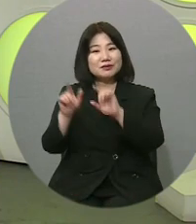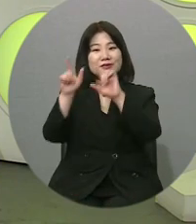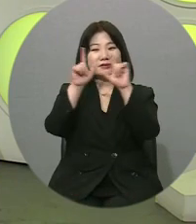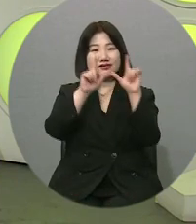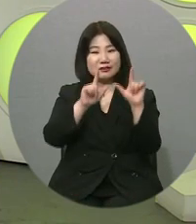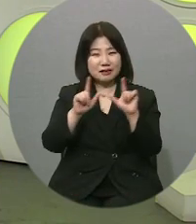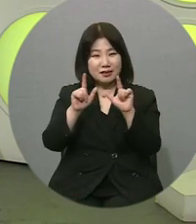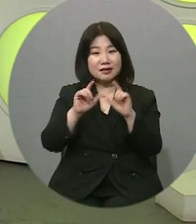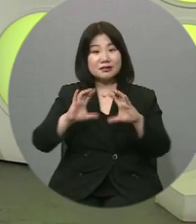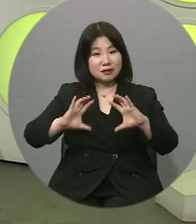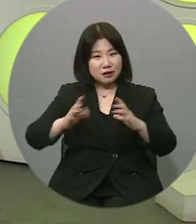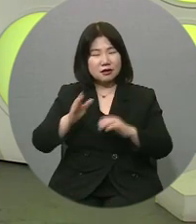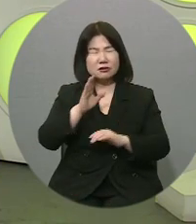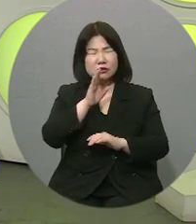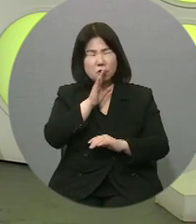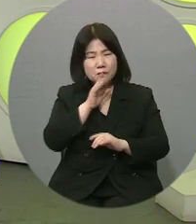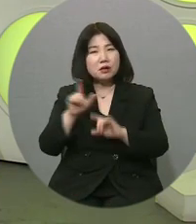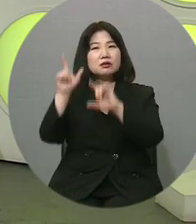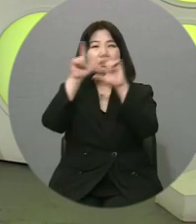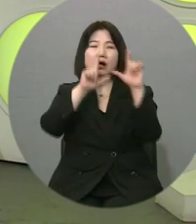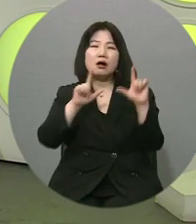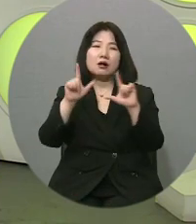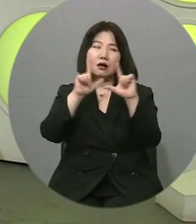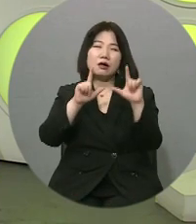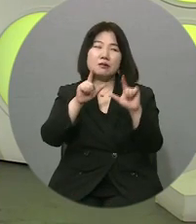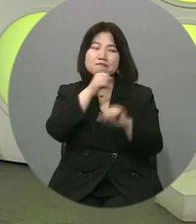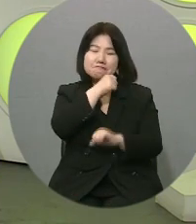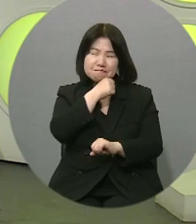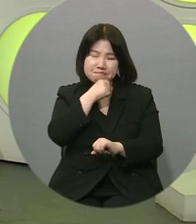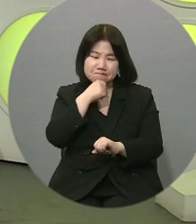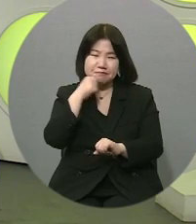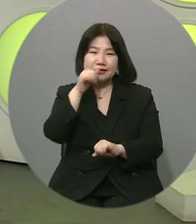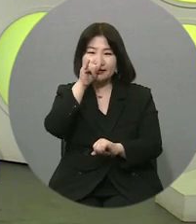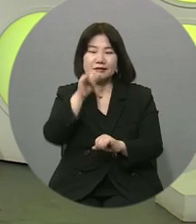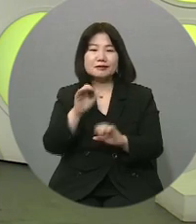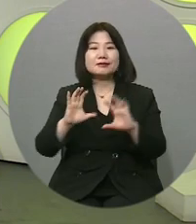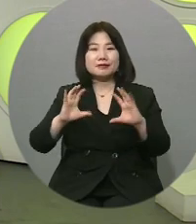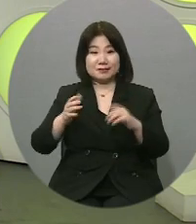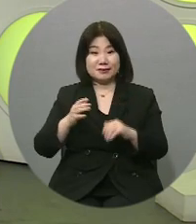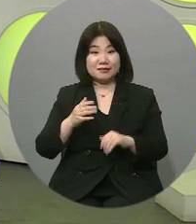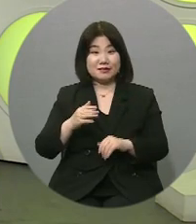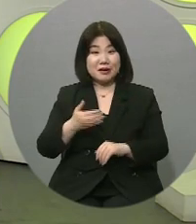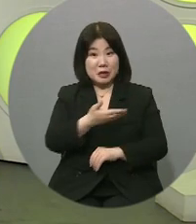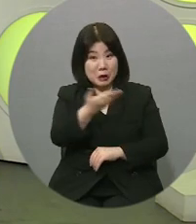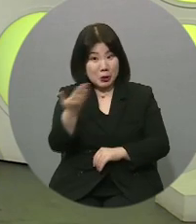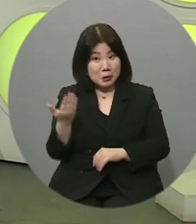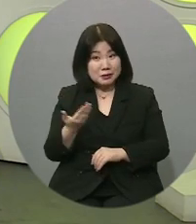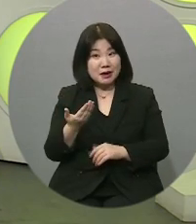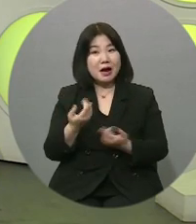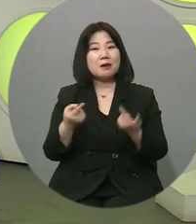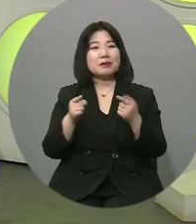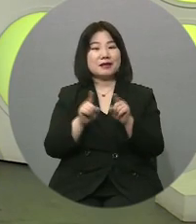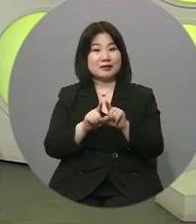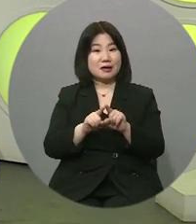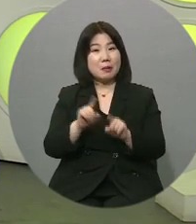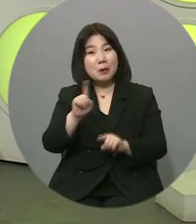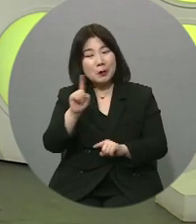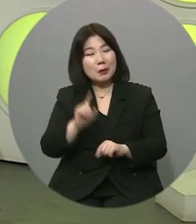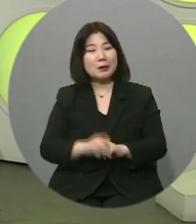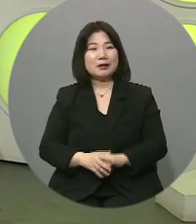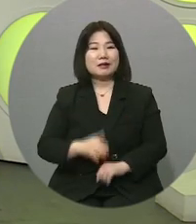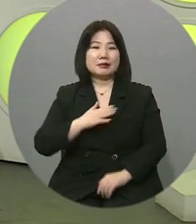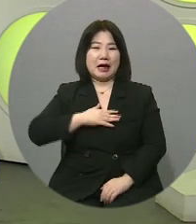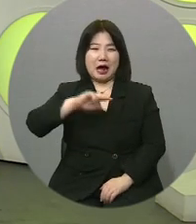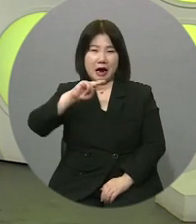정말 살맛 나는 세상이 아닌가 싶습니다. 저희가 늘 여러분과 함께하고 있는 또 캠페인을 벌이고 있는 게 있잖아요. 네. 나도 말 좀